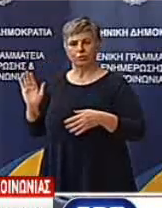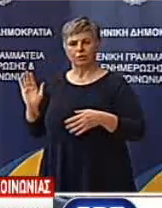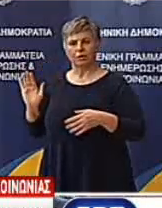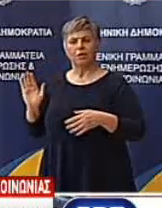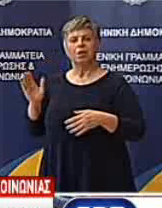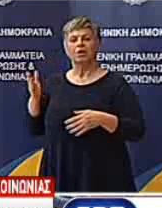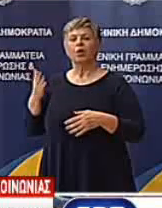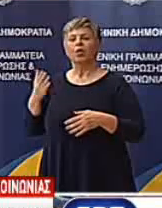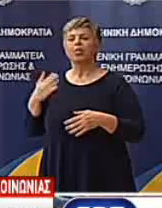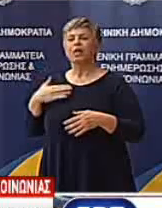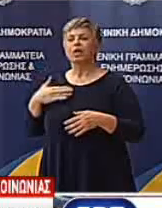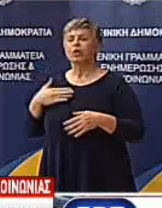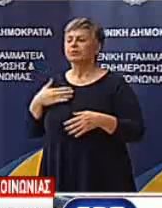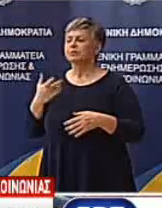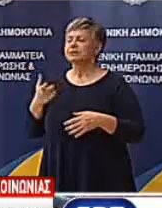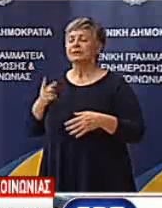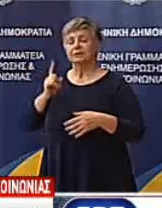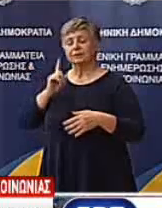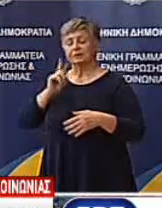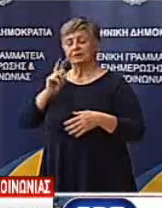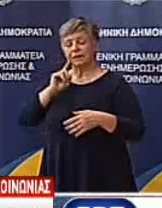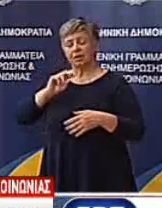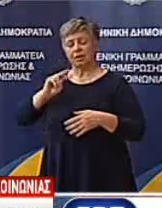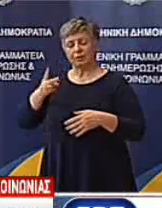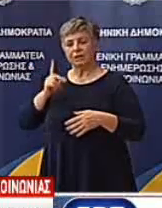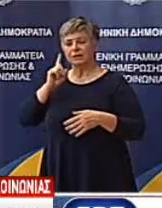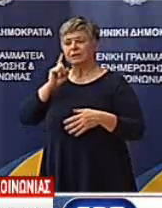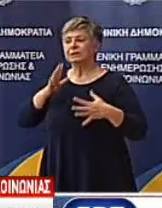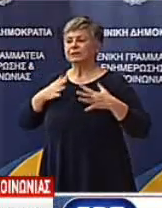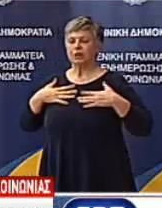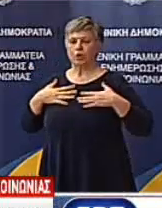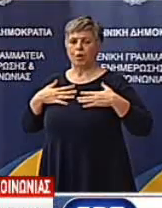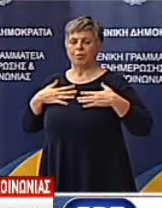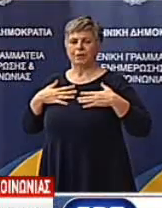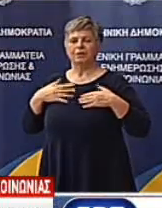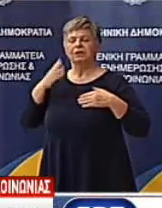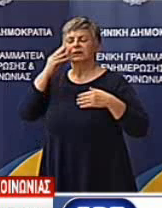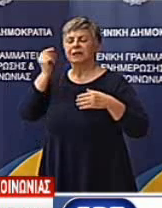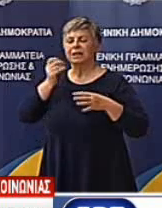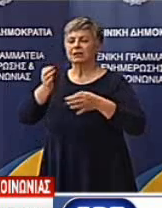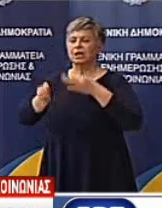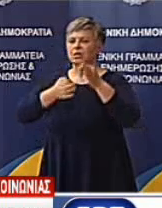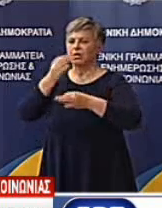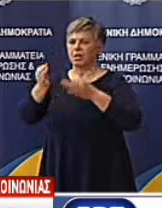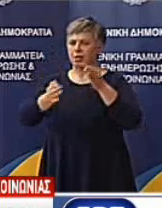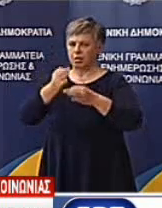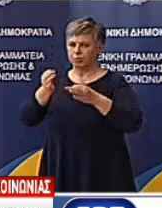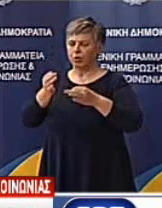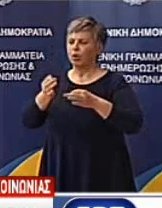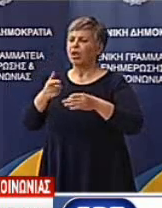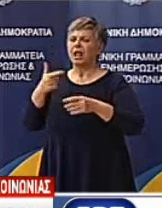διαφορετικό. Απαρέλειψα να πω συγγνώμη ότι αν καταλογίζουμε, είπε στον κύριο Αβρανόπουλο, συγγνώμη. Δεν ήθελα να το